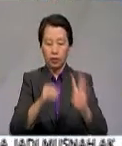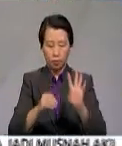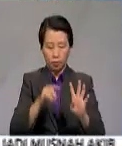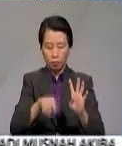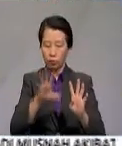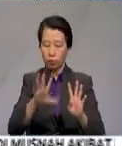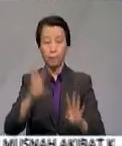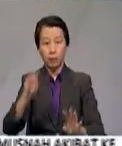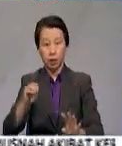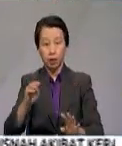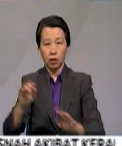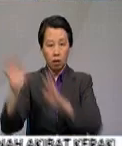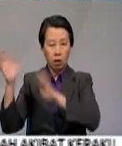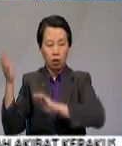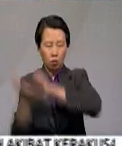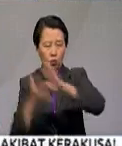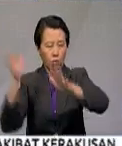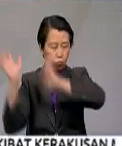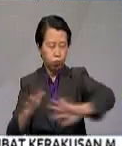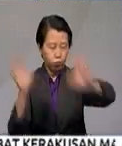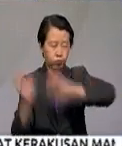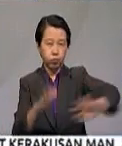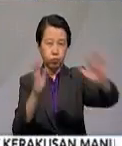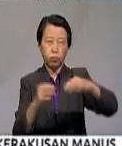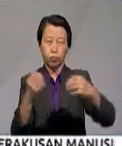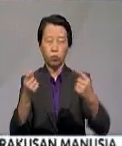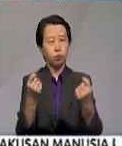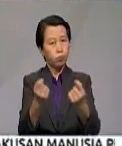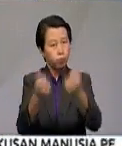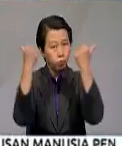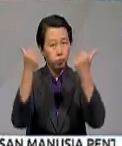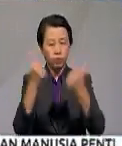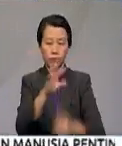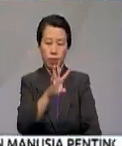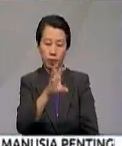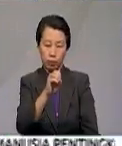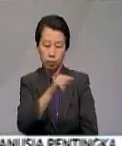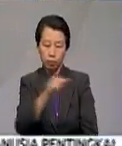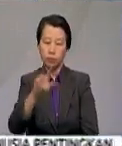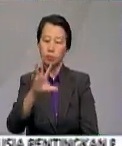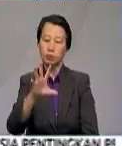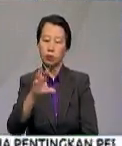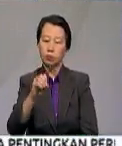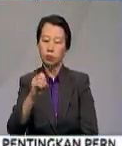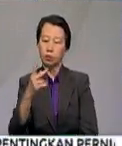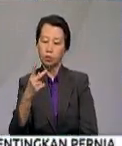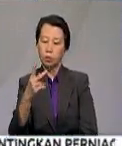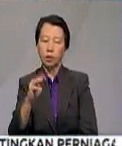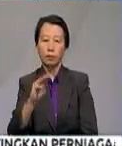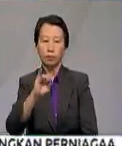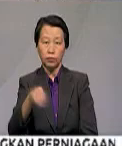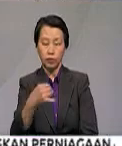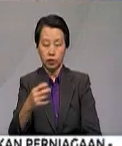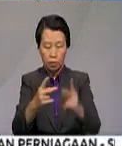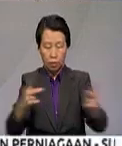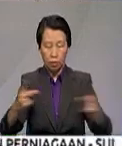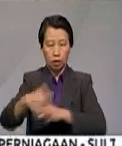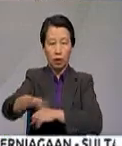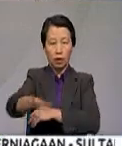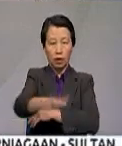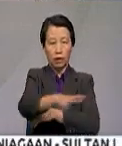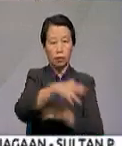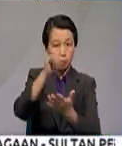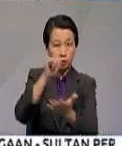meter dan kelajuan angin yang boleh mencecah sehingga 40 hingga 50 km sejam di kawasan perairan